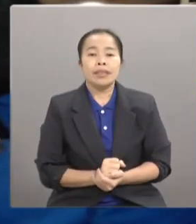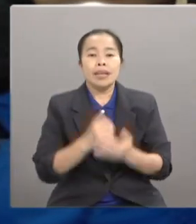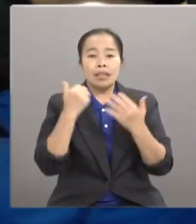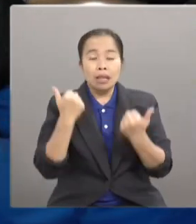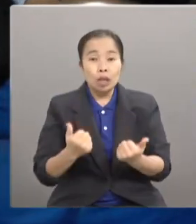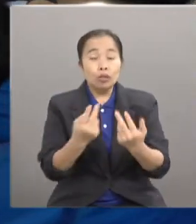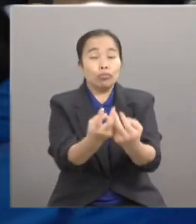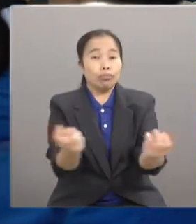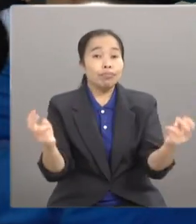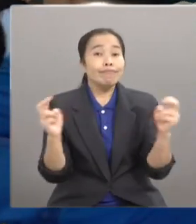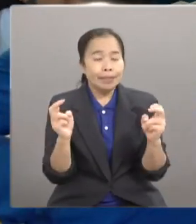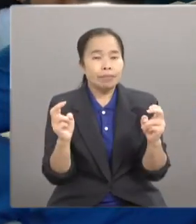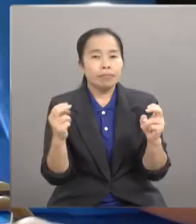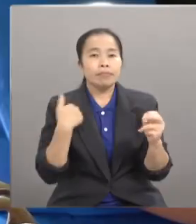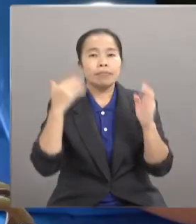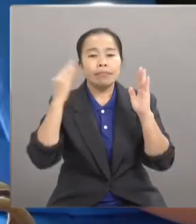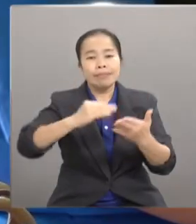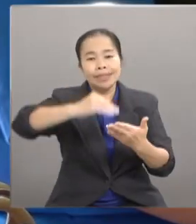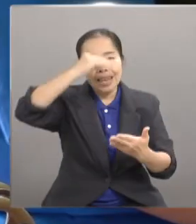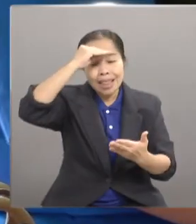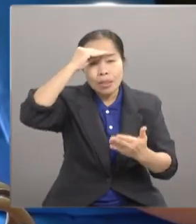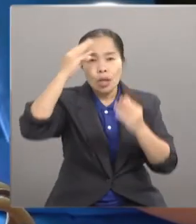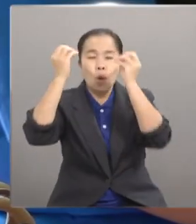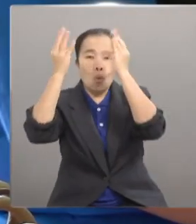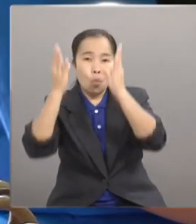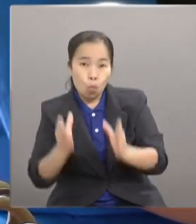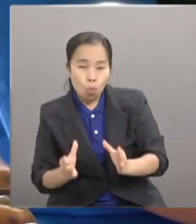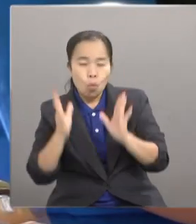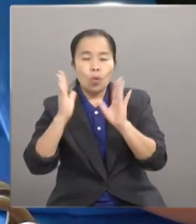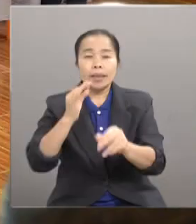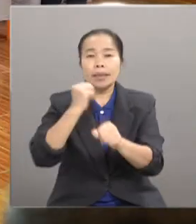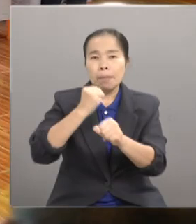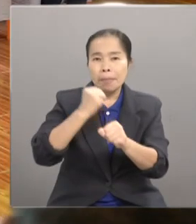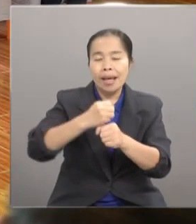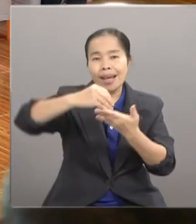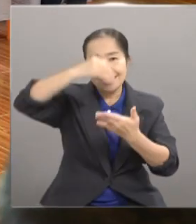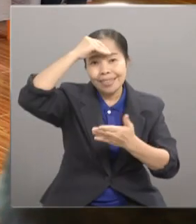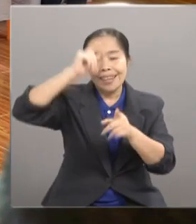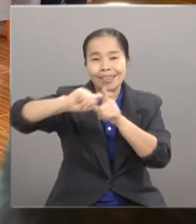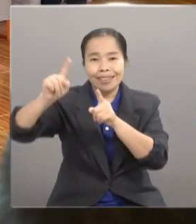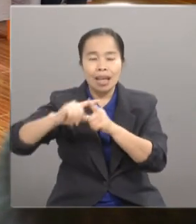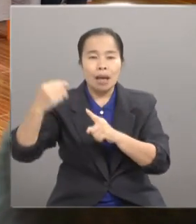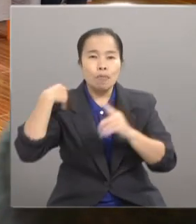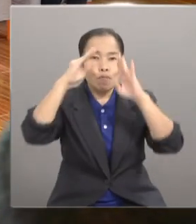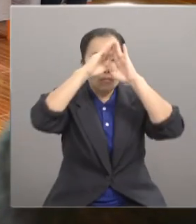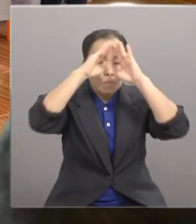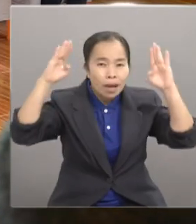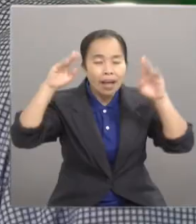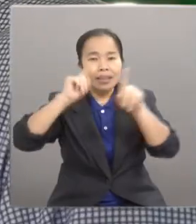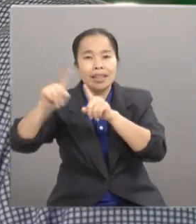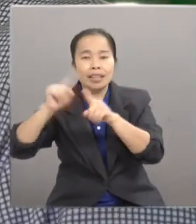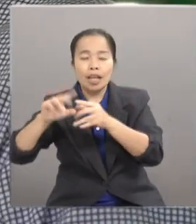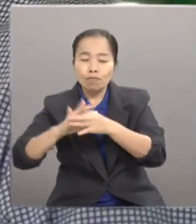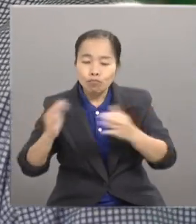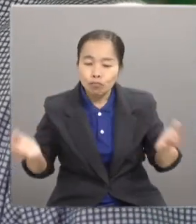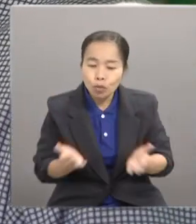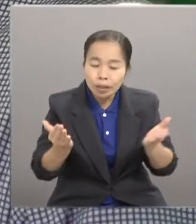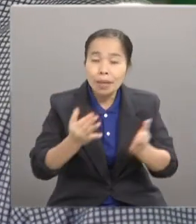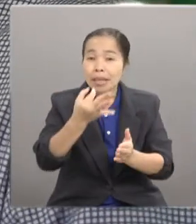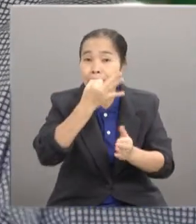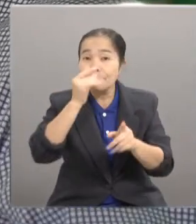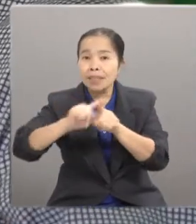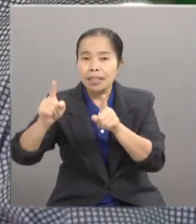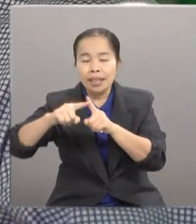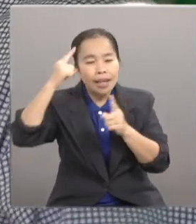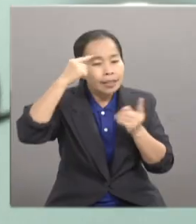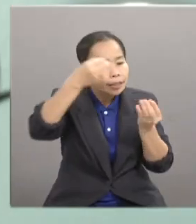นเวทีนี้มีตวแนนักเรีน คุครูและบุคลากรท่านการศึกษาจากโรงเรียทมีประสบการณส่เสริมงานอาชีพมาช่วยก